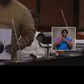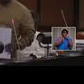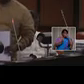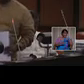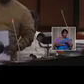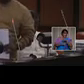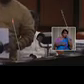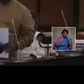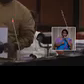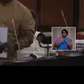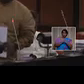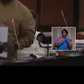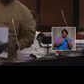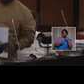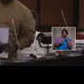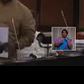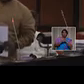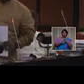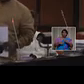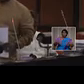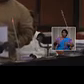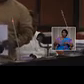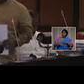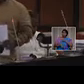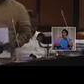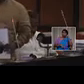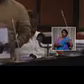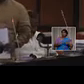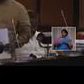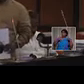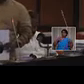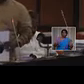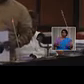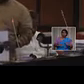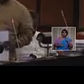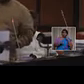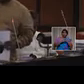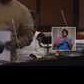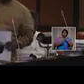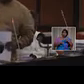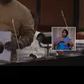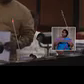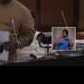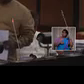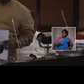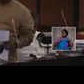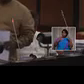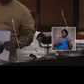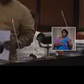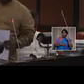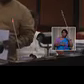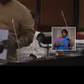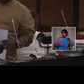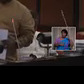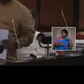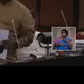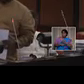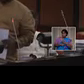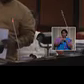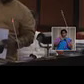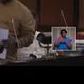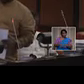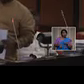நடைபெறும் போது ஸ்ரீமாவோ பண்டார் நாயக்கா அவர்கள் அதை எதிர்த்திருந்தார். 2000 சந்திரிகா அம்மையாரின்